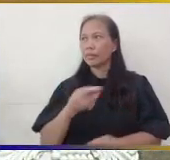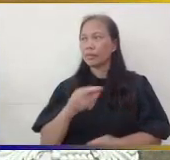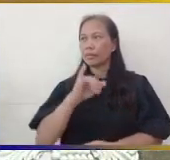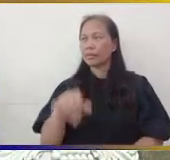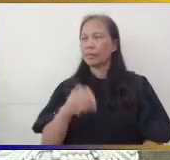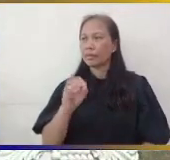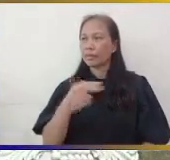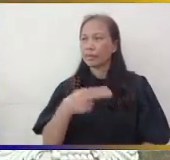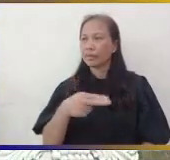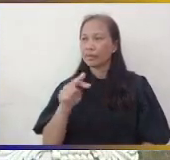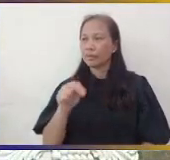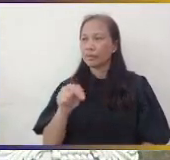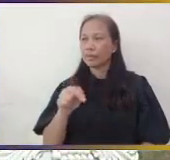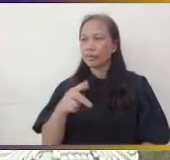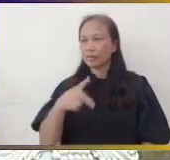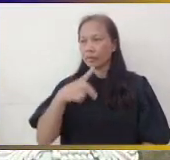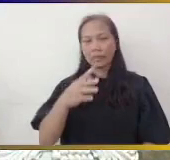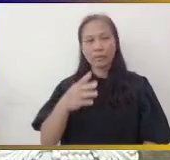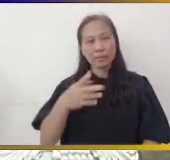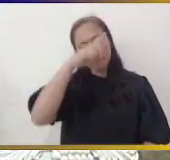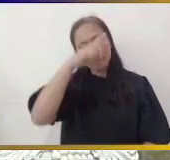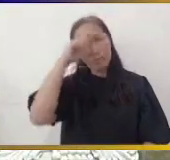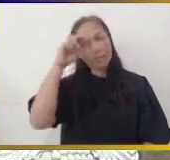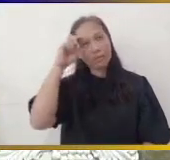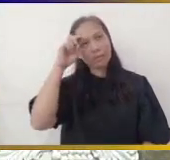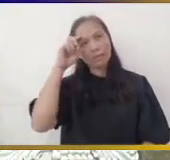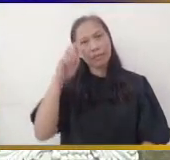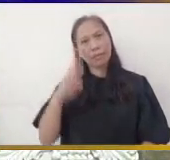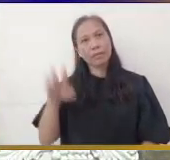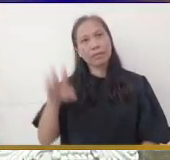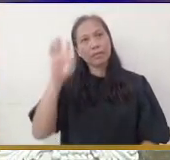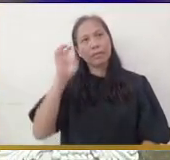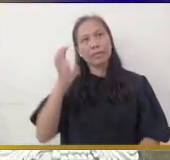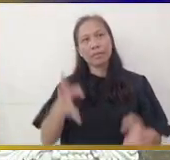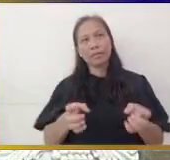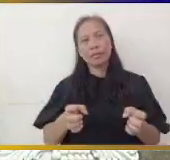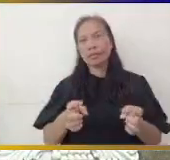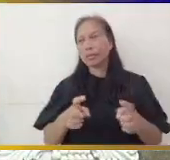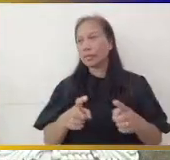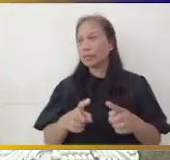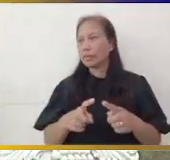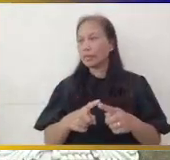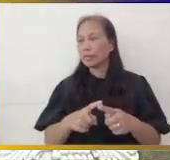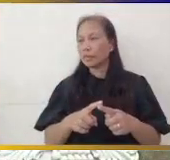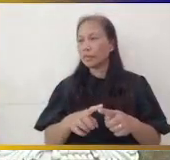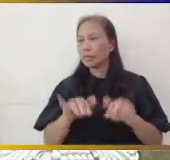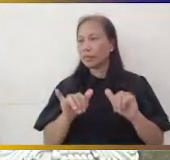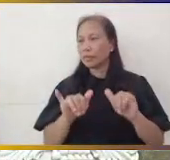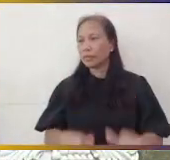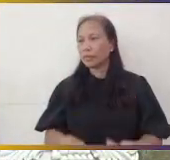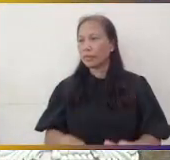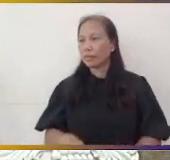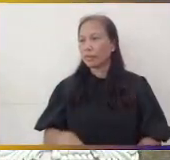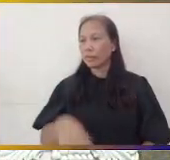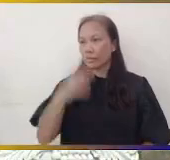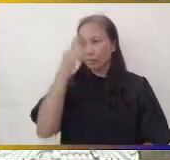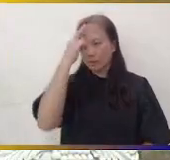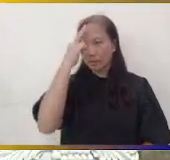Rome Okay so makita po natin dito mga kapatid kung bakit ganon katindi ang pag